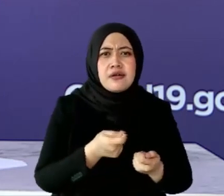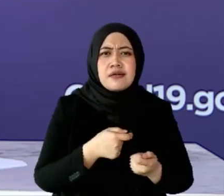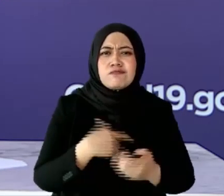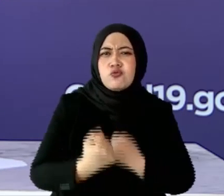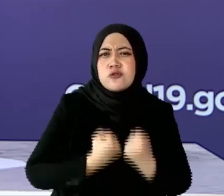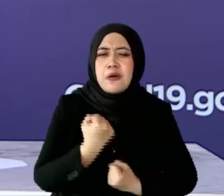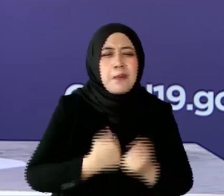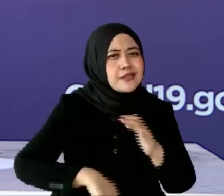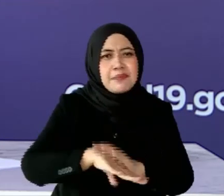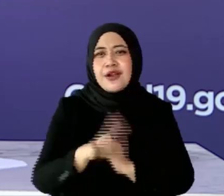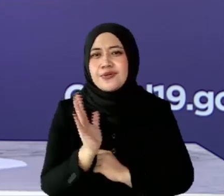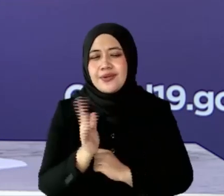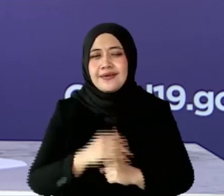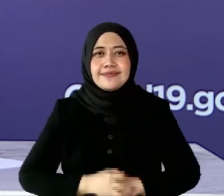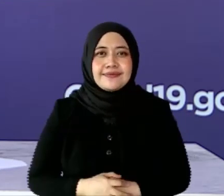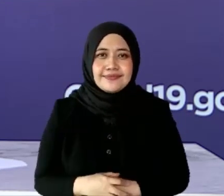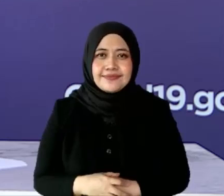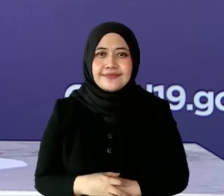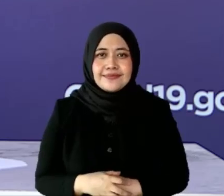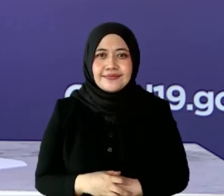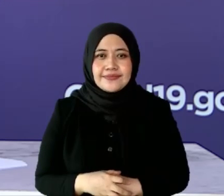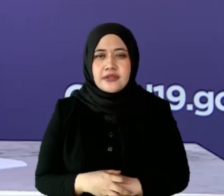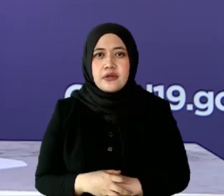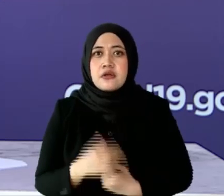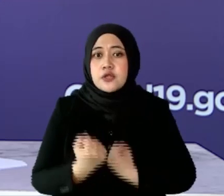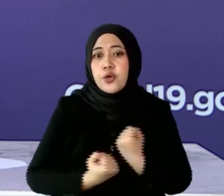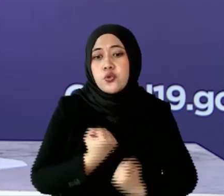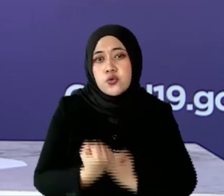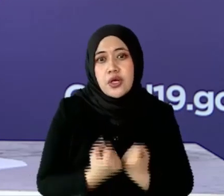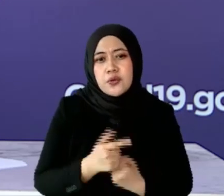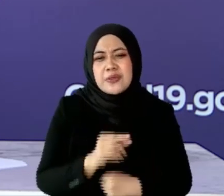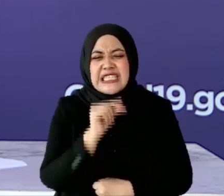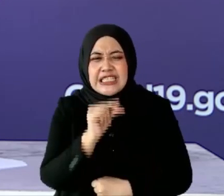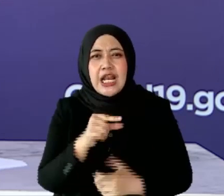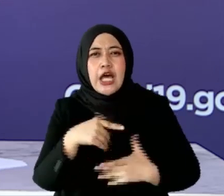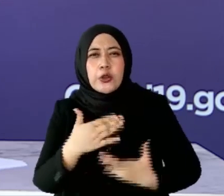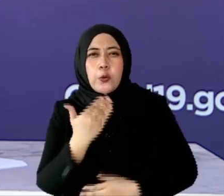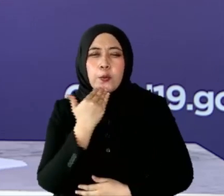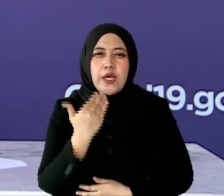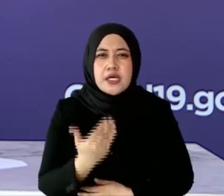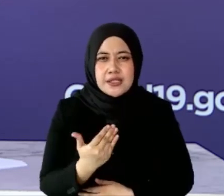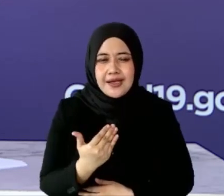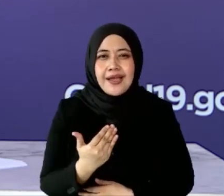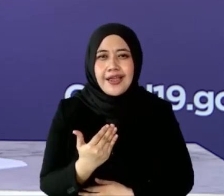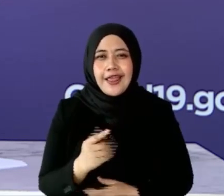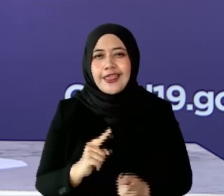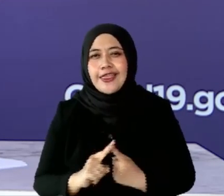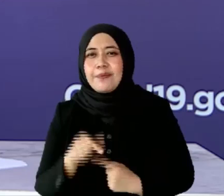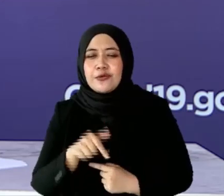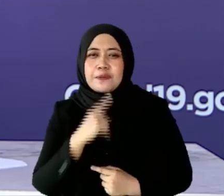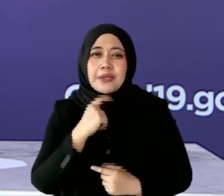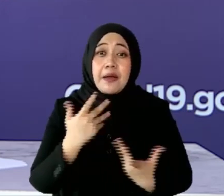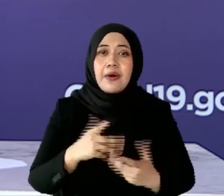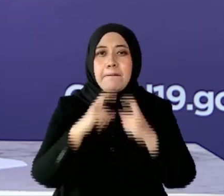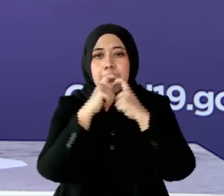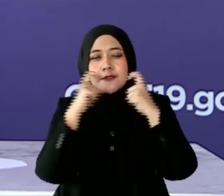semaksimal mungkin. Perlu diingat bahwa setiap usaha, baik kecil, sesederhana apapun, termasuk memakai